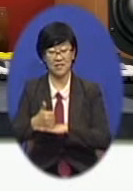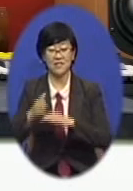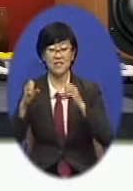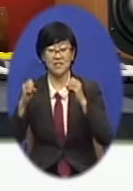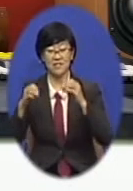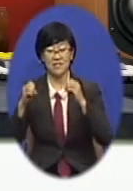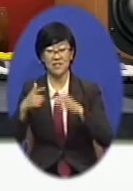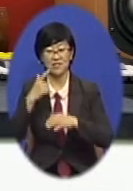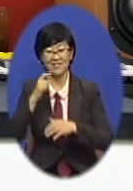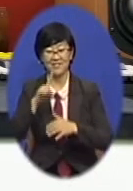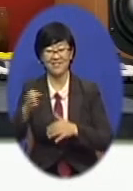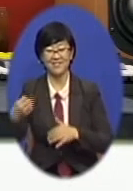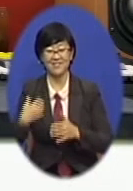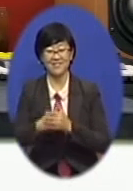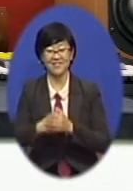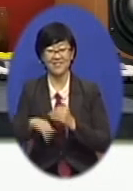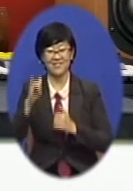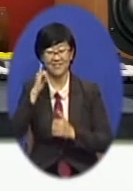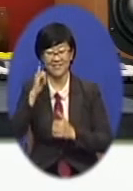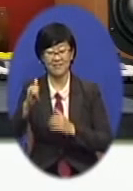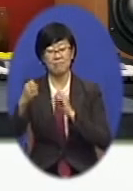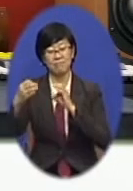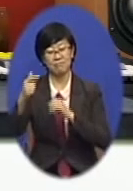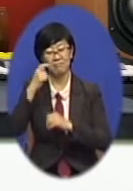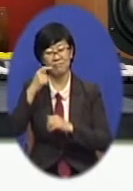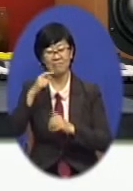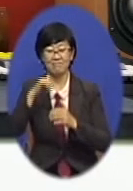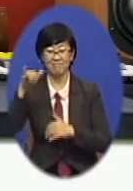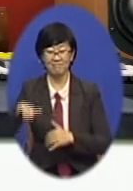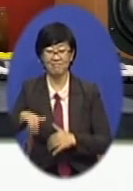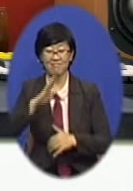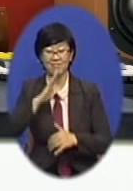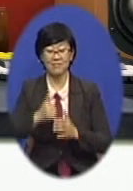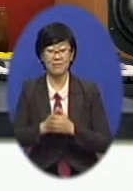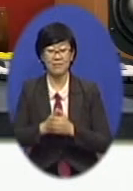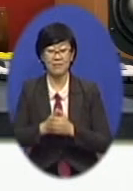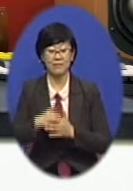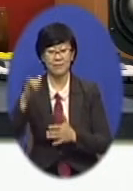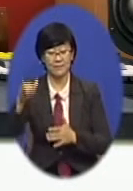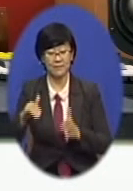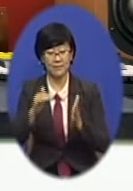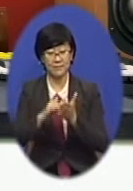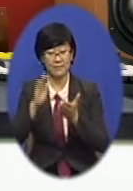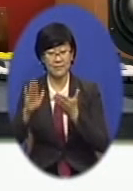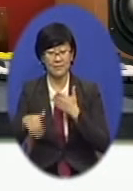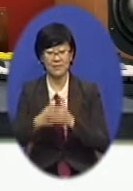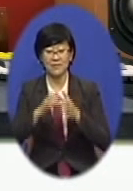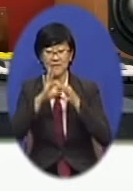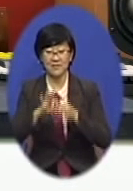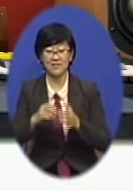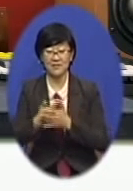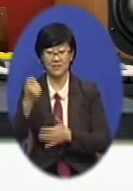많이 못한다고 그때 그래서 전화를 많이 못하고 끊었어요. 네. 끊고랑은 계속 그러고 나서